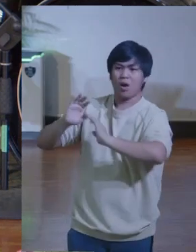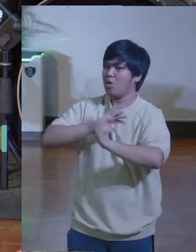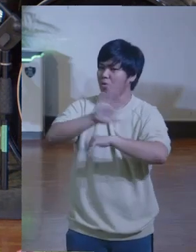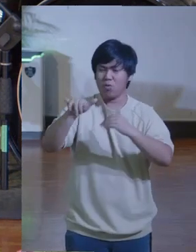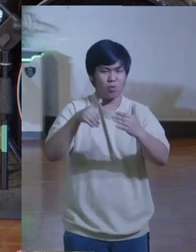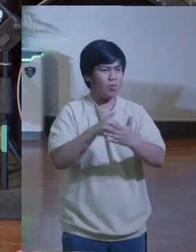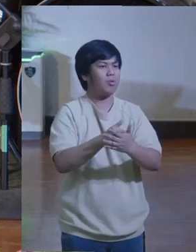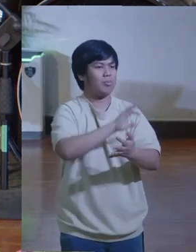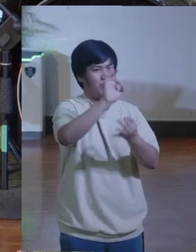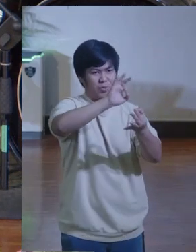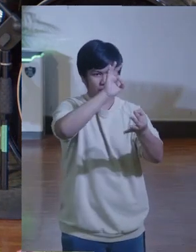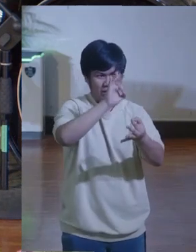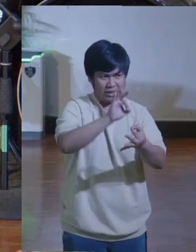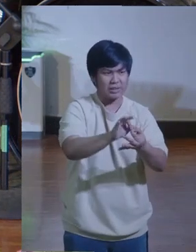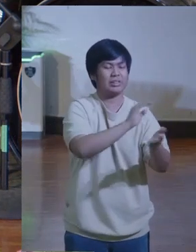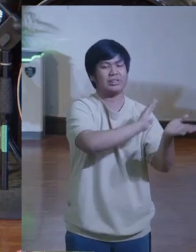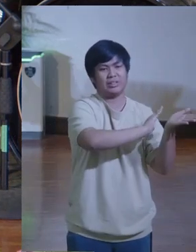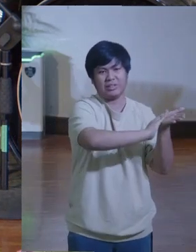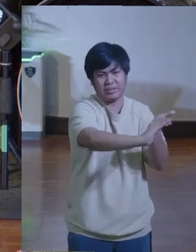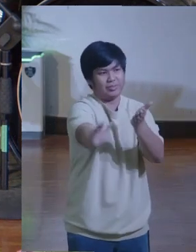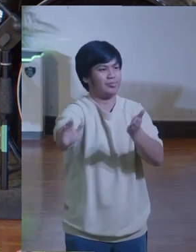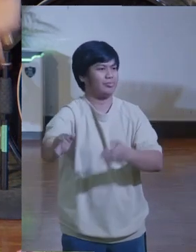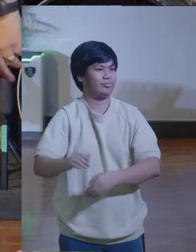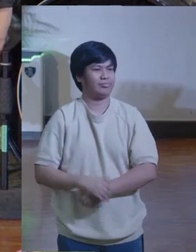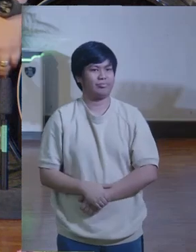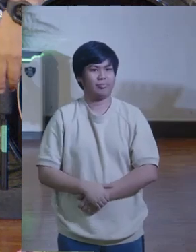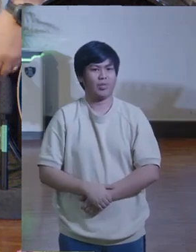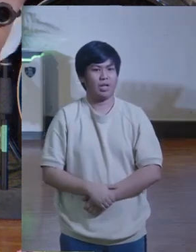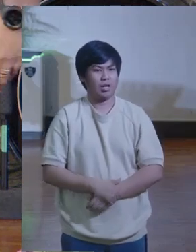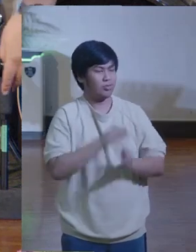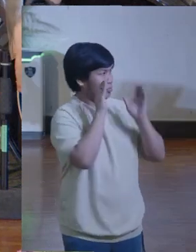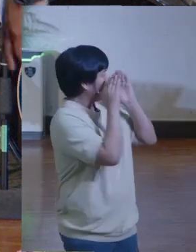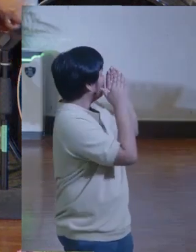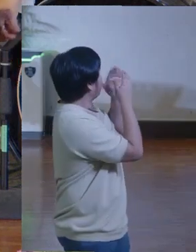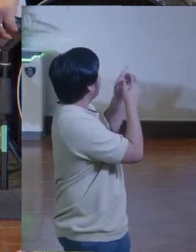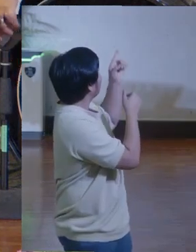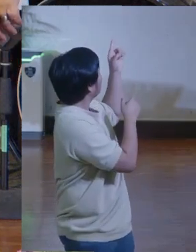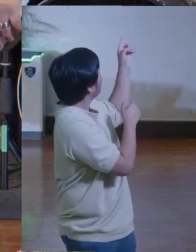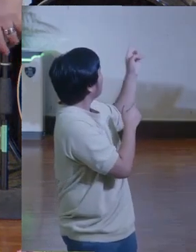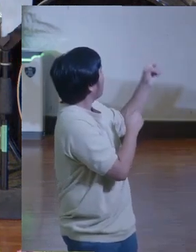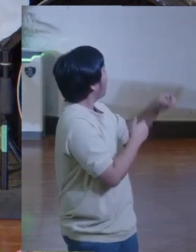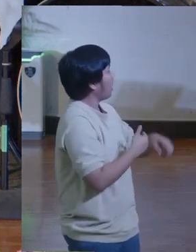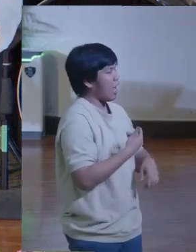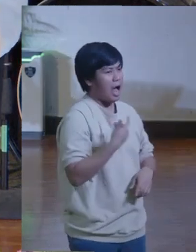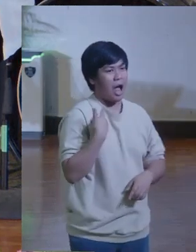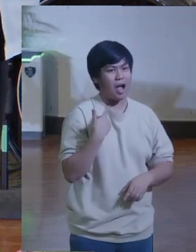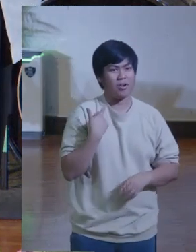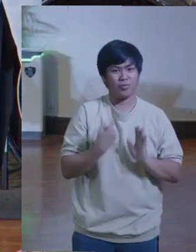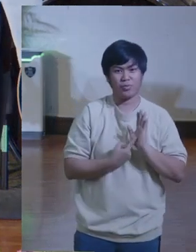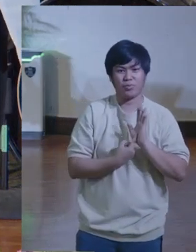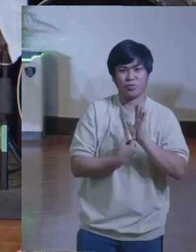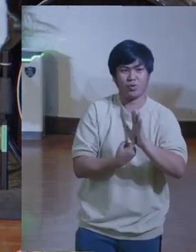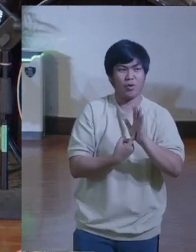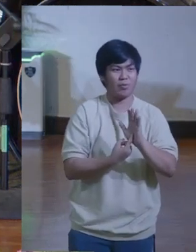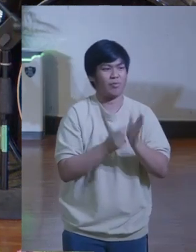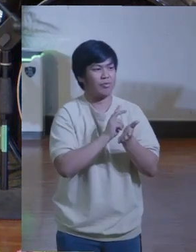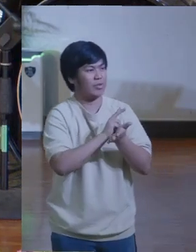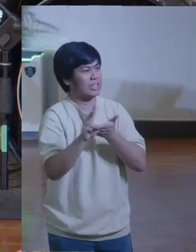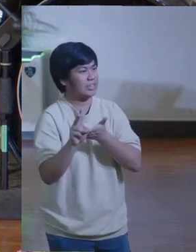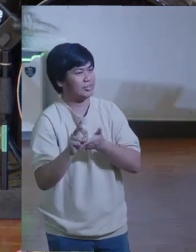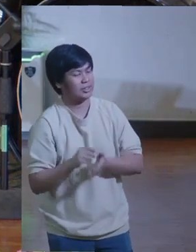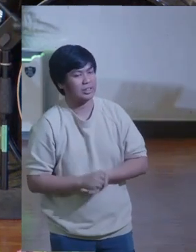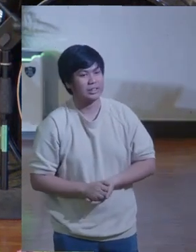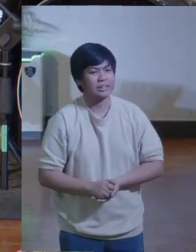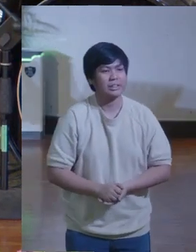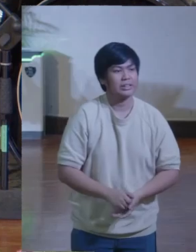those who are being sanctified. Pansinin niyo yung medyo naglalaban na tense dun sa verse na yon.